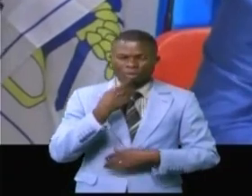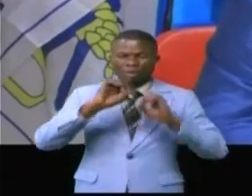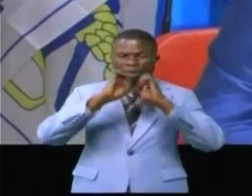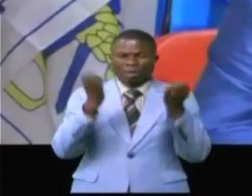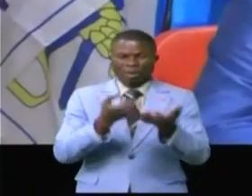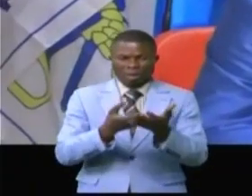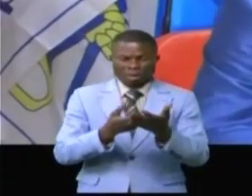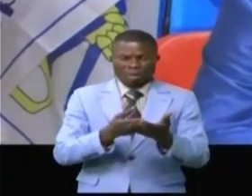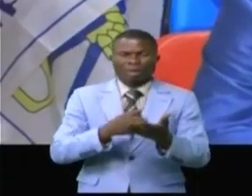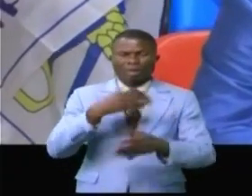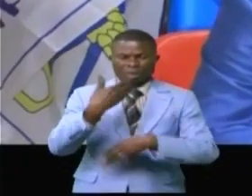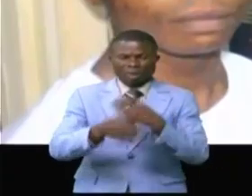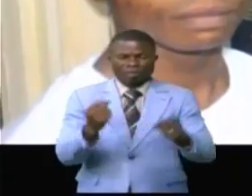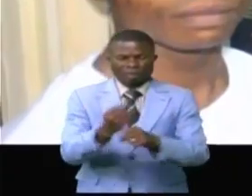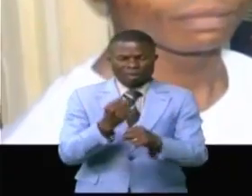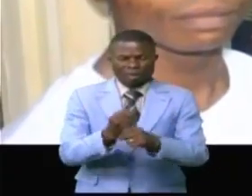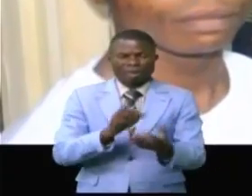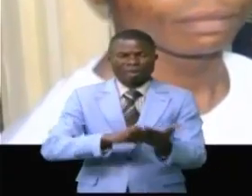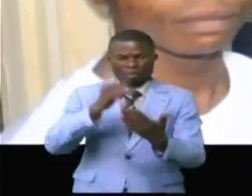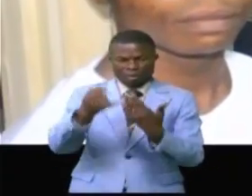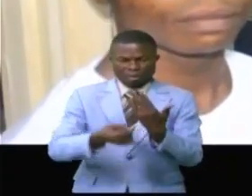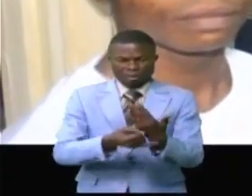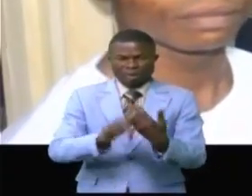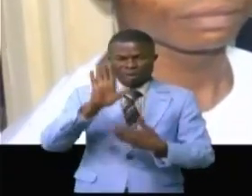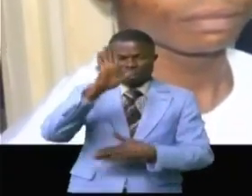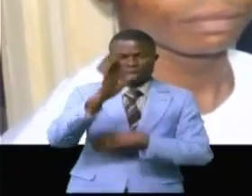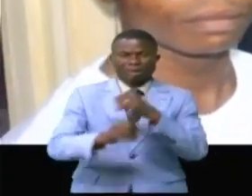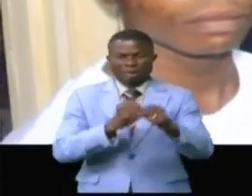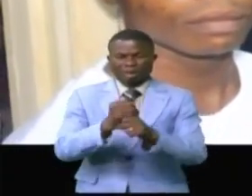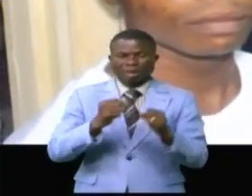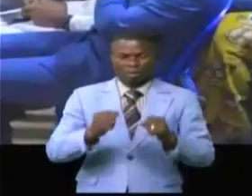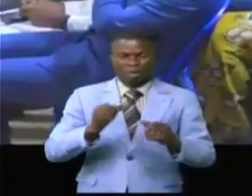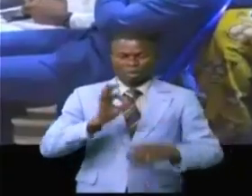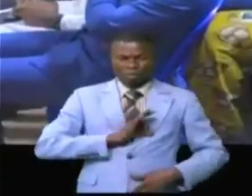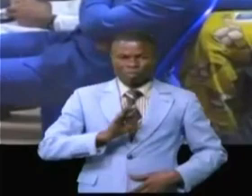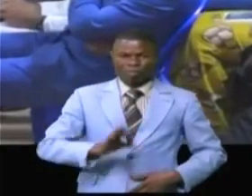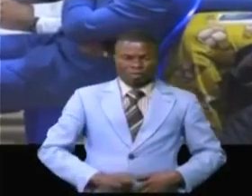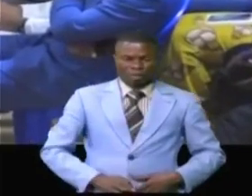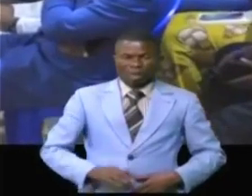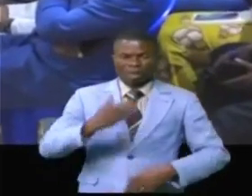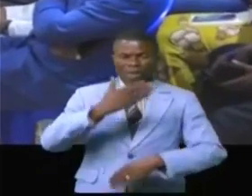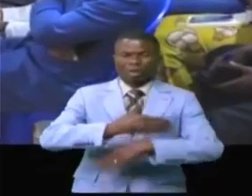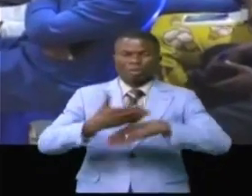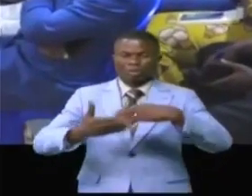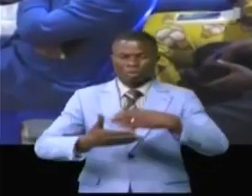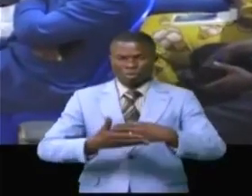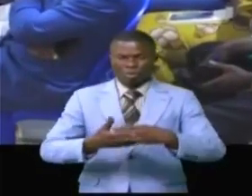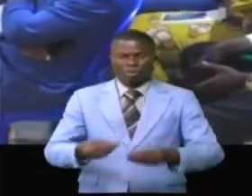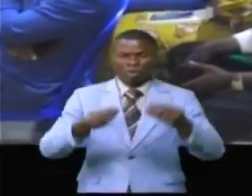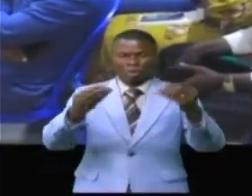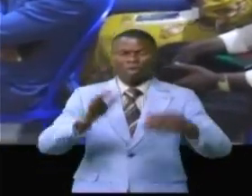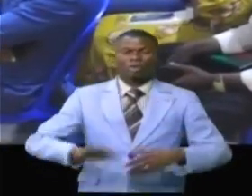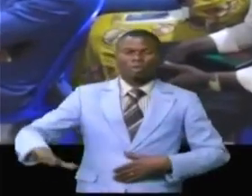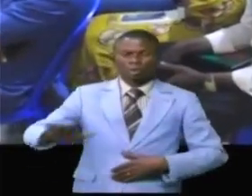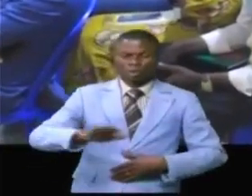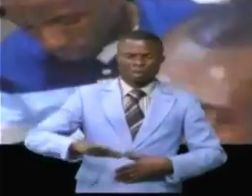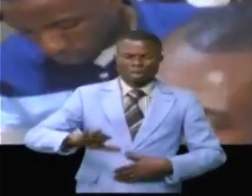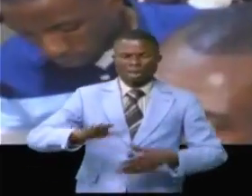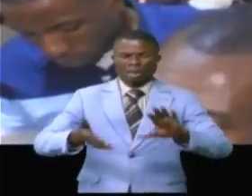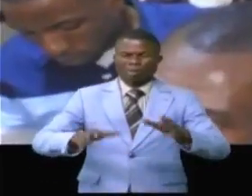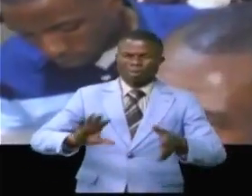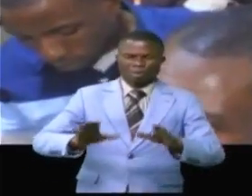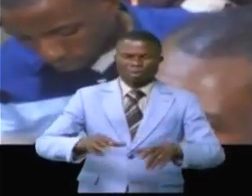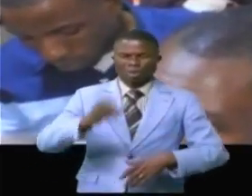de réaliser ce genre de projet. À 5 ans de pouvoir, Félix-Antoine Tshisekedi a déjà doté la République démocratique du Congo